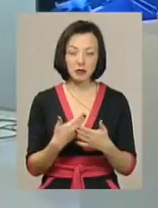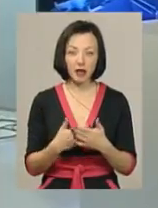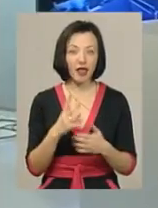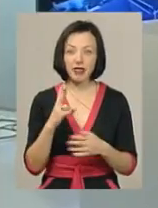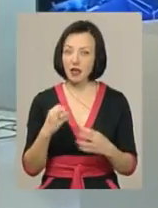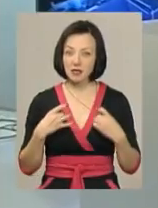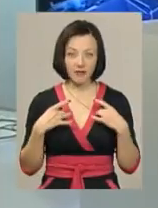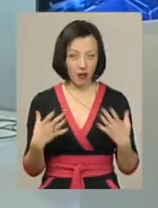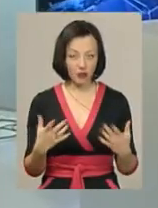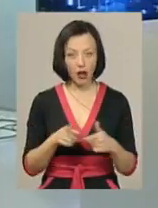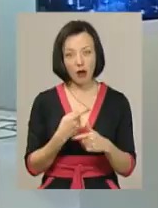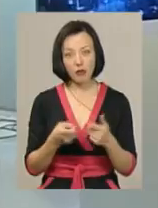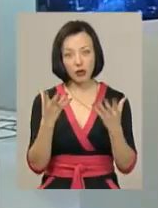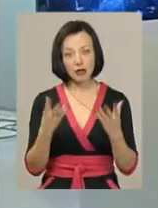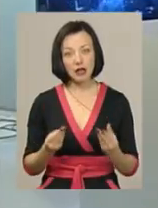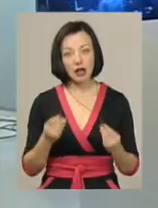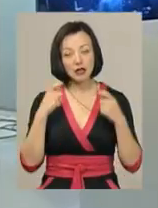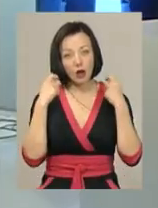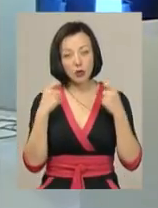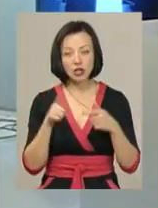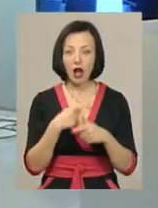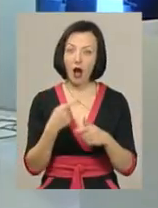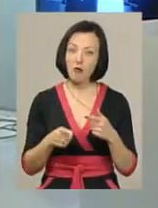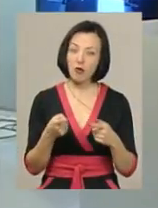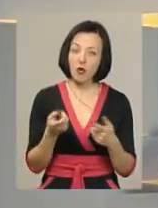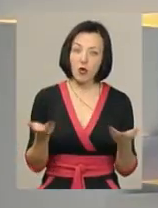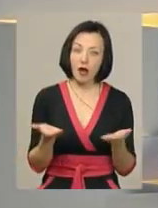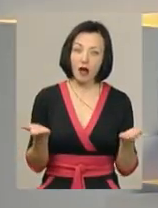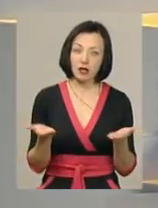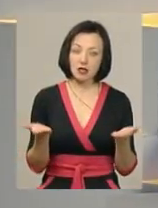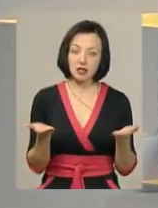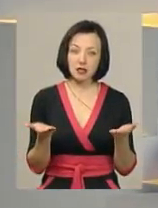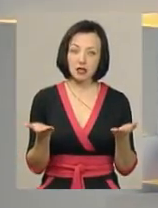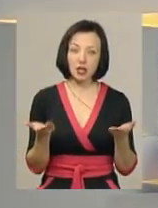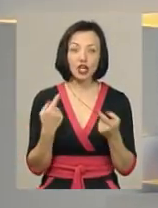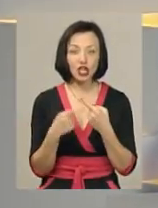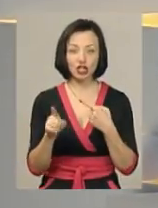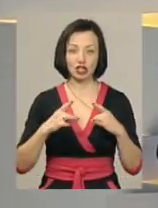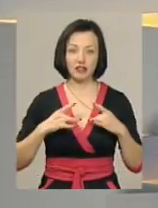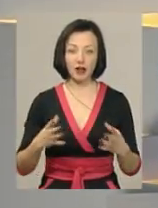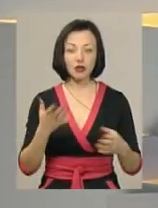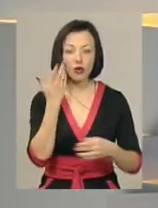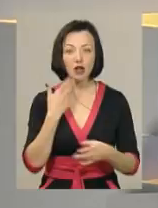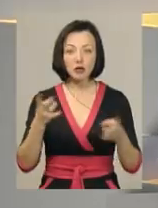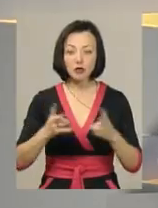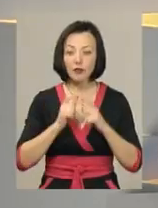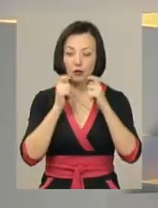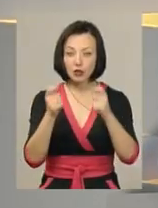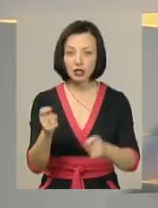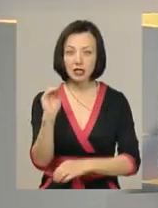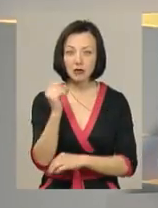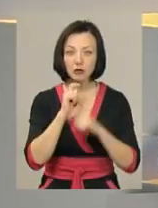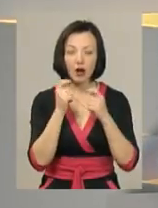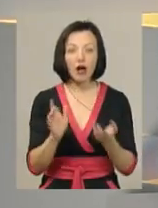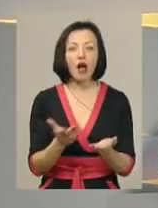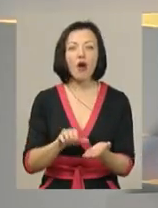не свято або це день День народження або це якісь ну інше свято коли потрібно вручити дитині подарунок